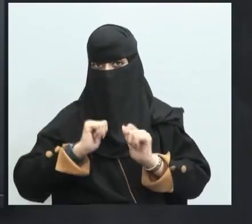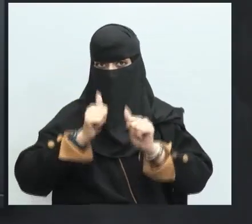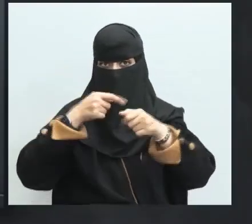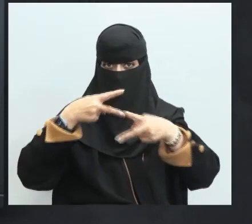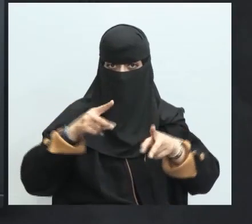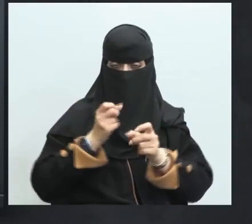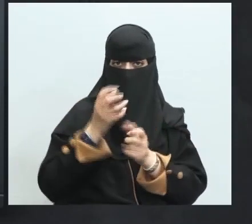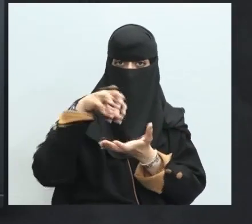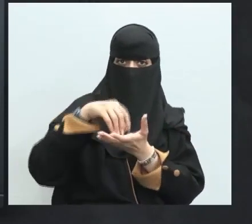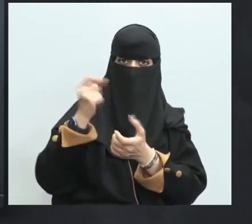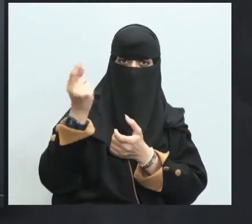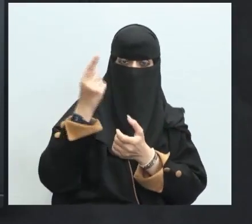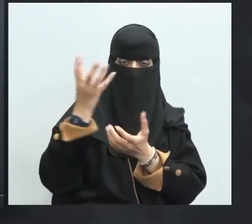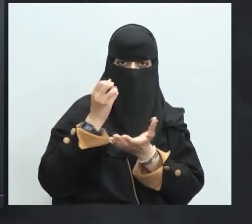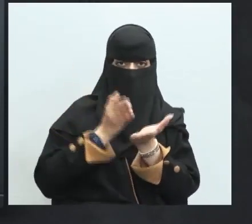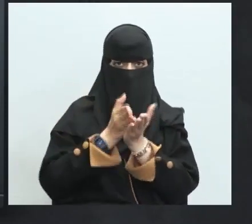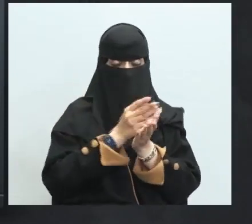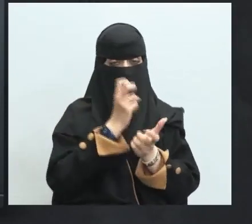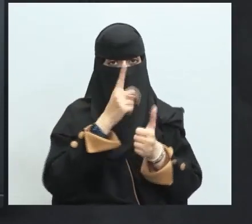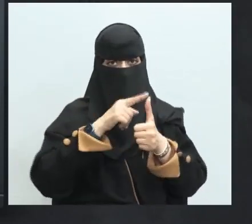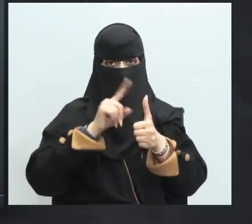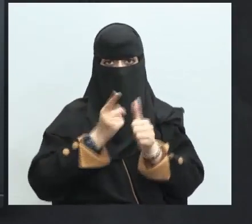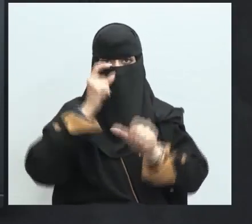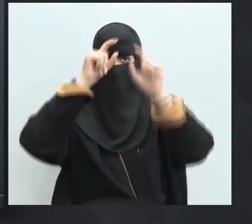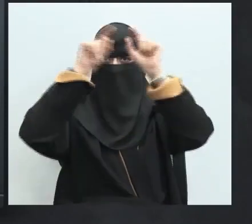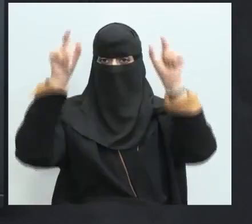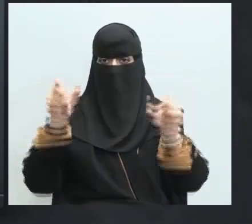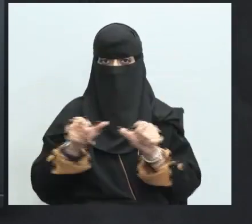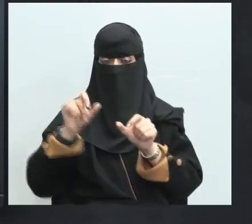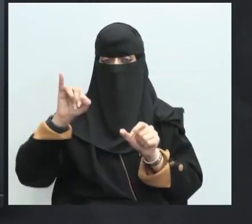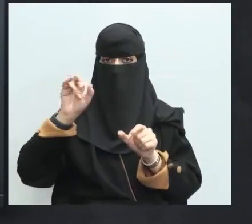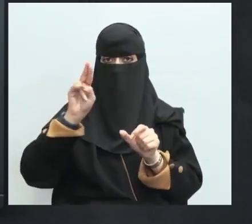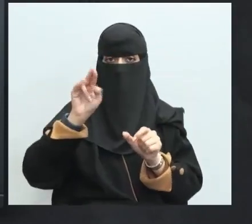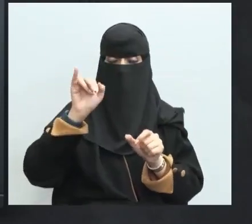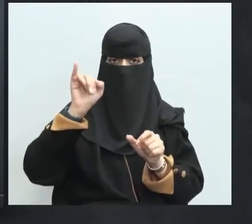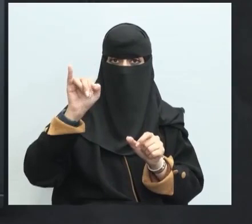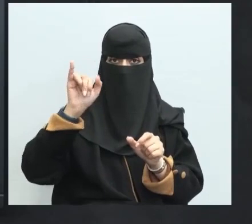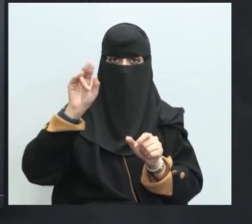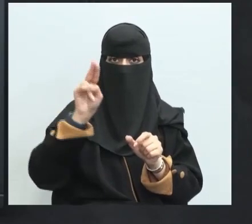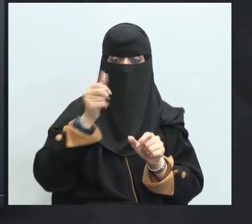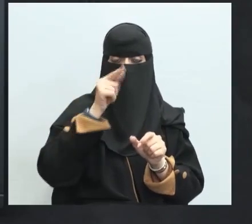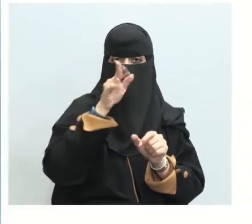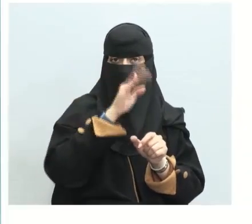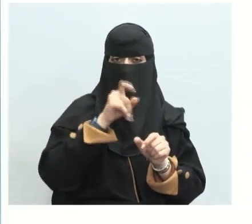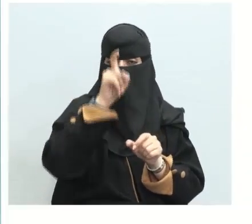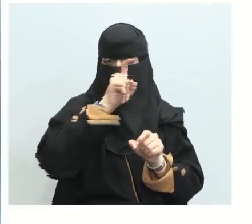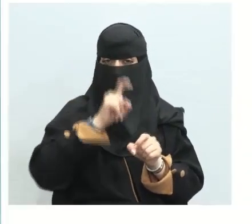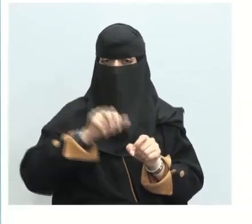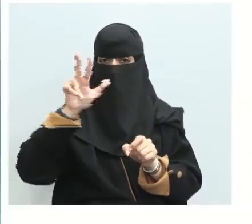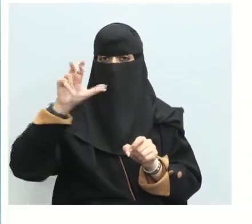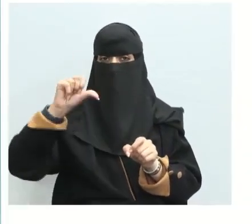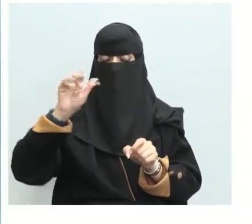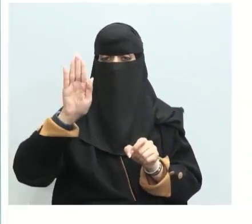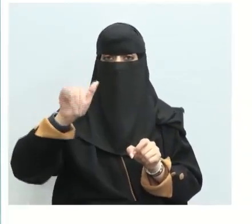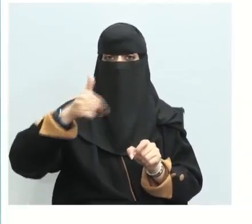موقع مستجيب هناك طريقتين، إما باستخدام إطار العرض ميتا أو باستخدام استعلام الوسائط. استعلام